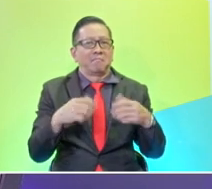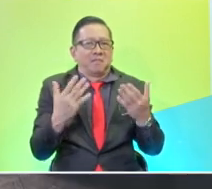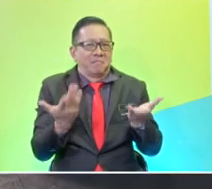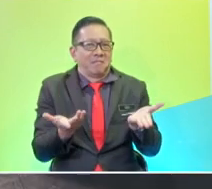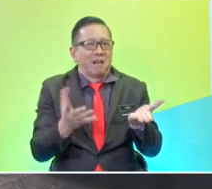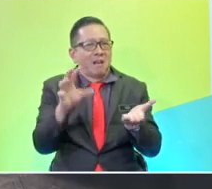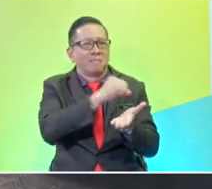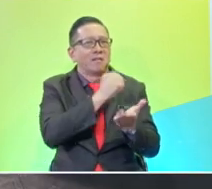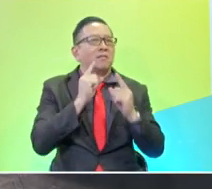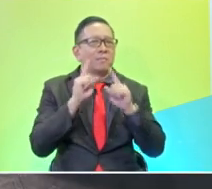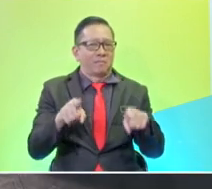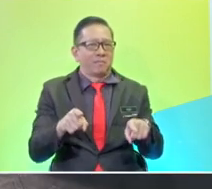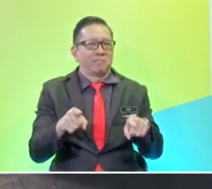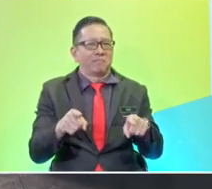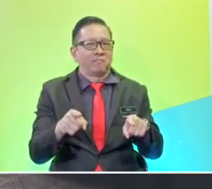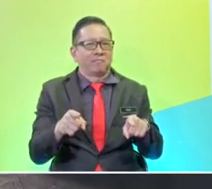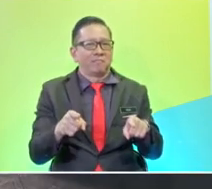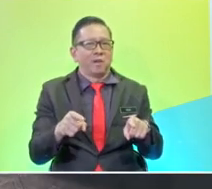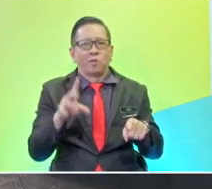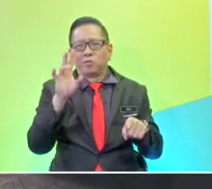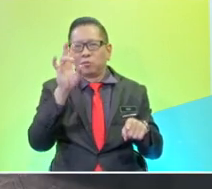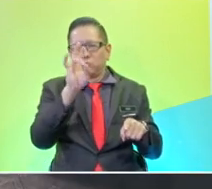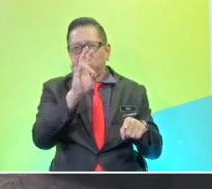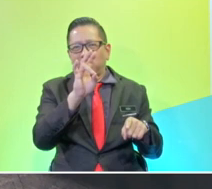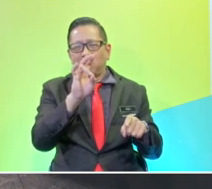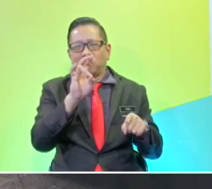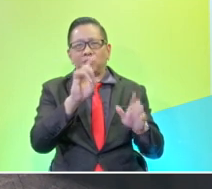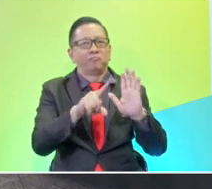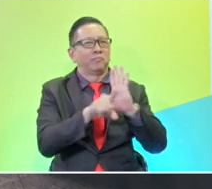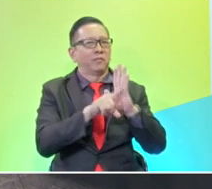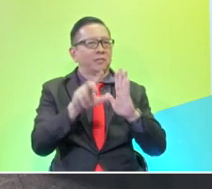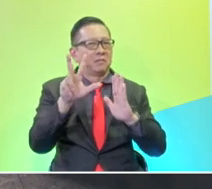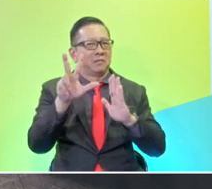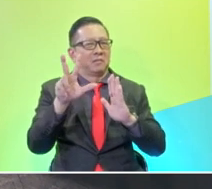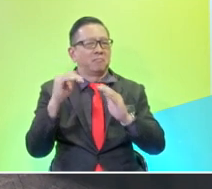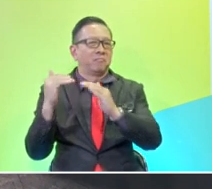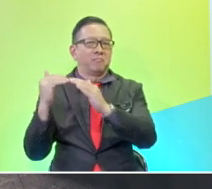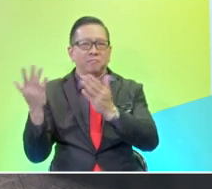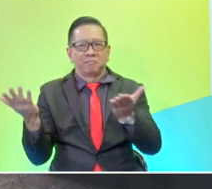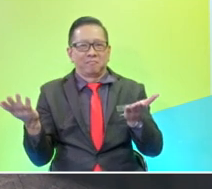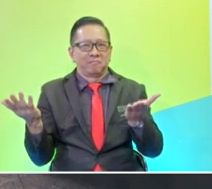dapatkan jawaban dia ih 7 tolak tiga sama dengan berapa cari